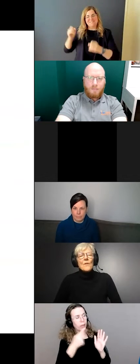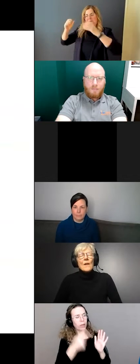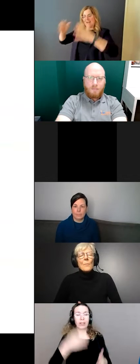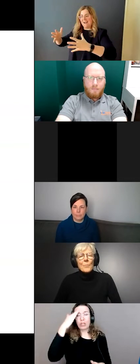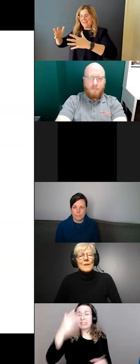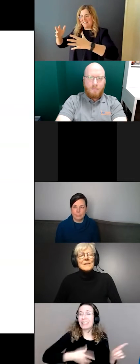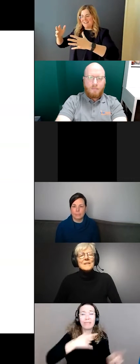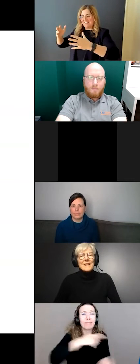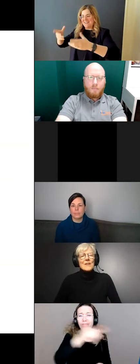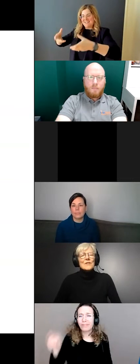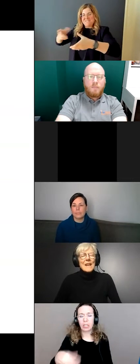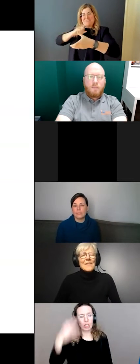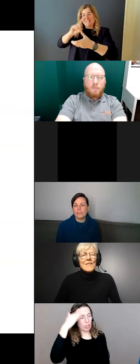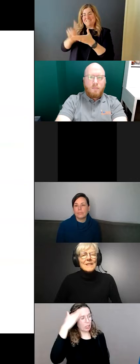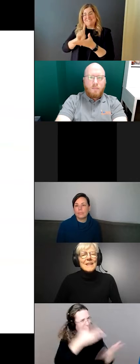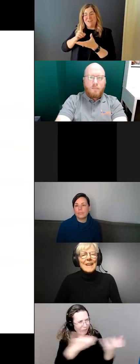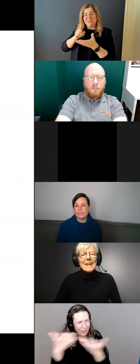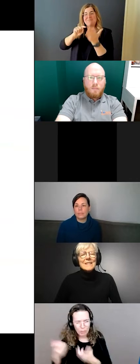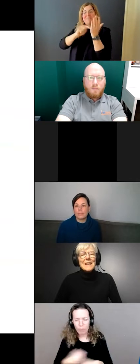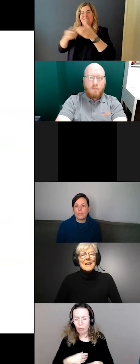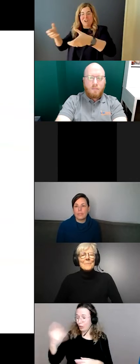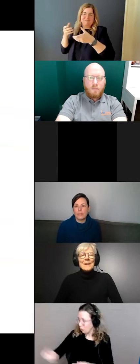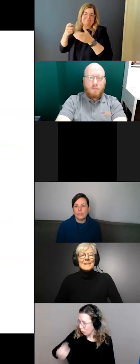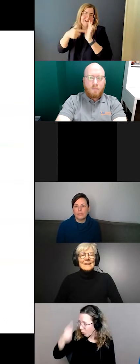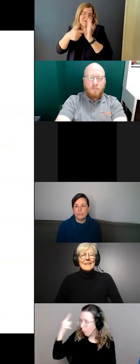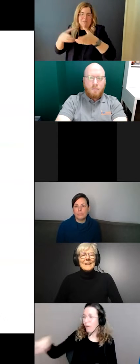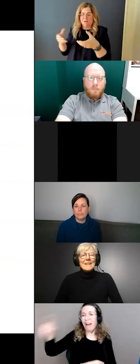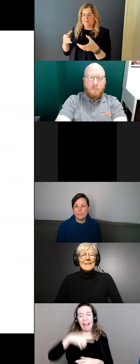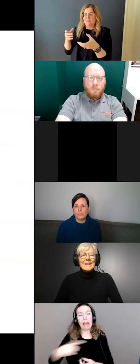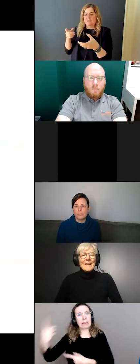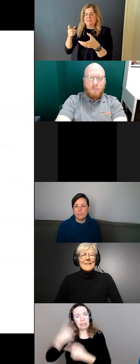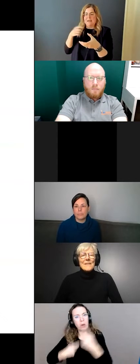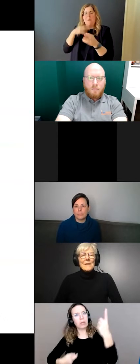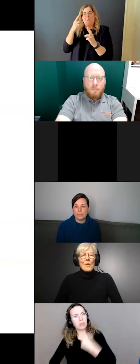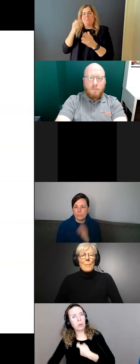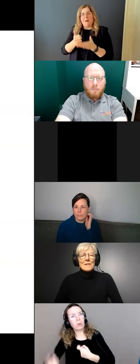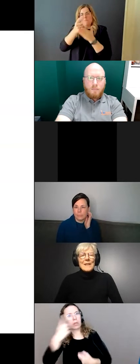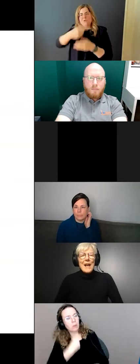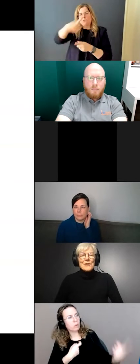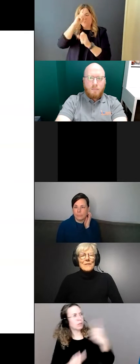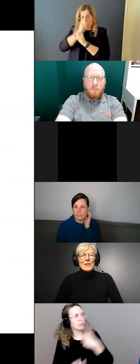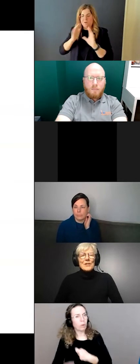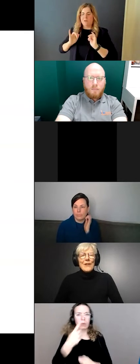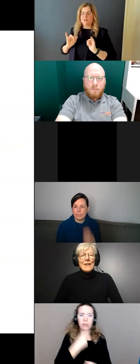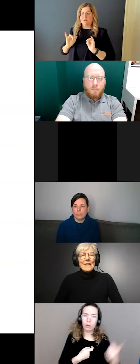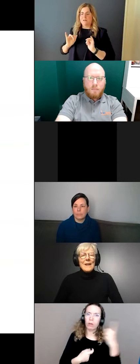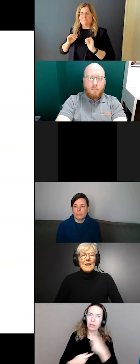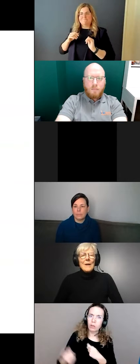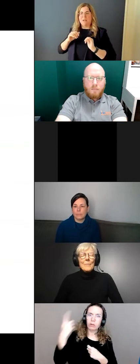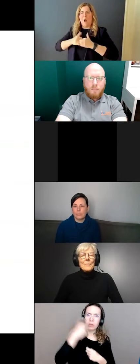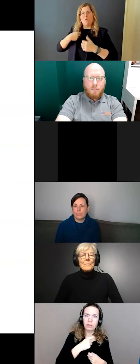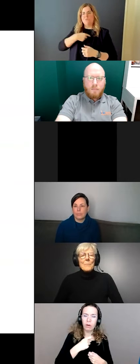un peu, ces microagressions. Donc, je sais que c'est inconscient, je sais que c'est pas par exprès, je comprends que c'est le cas, oui,